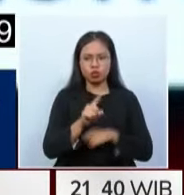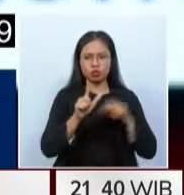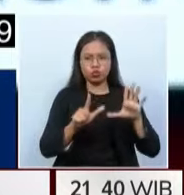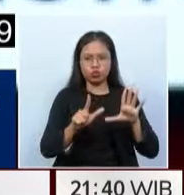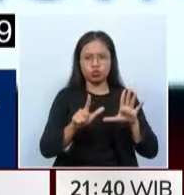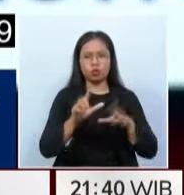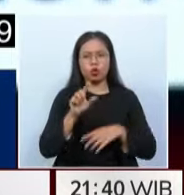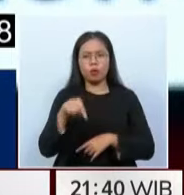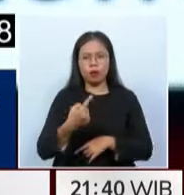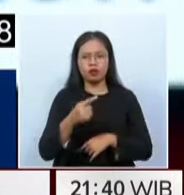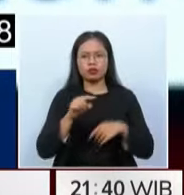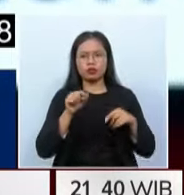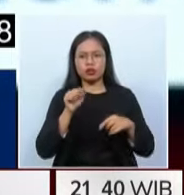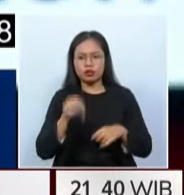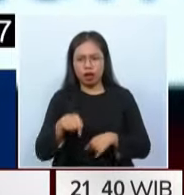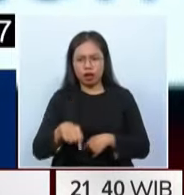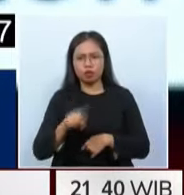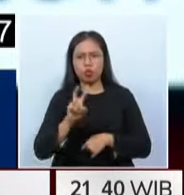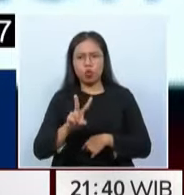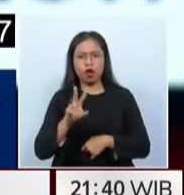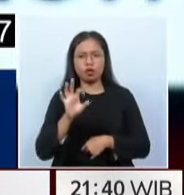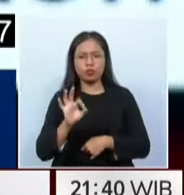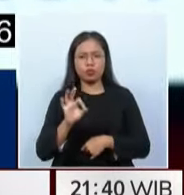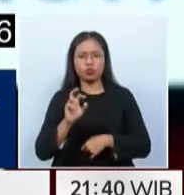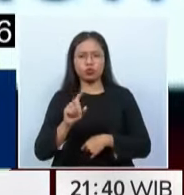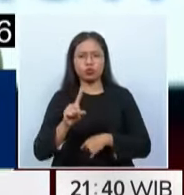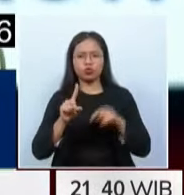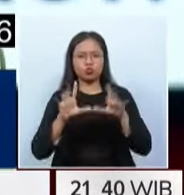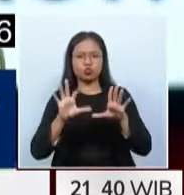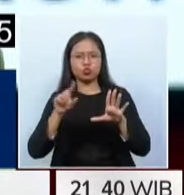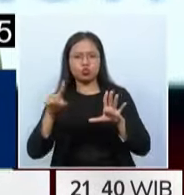127,38 358 2021